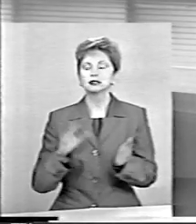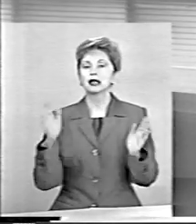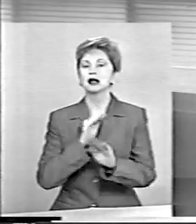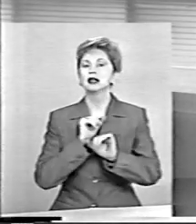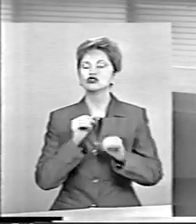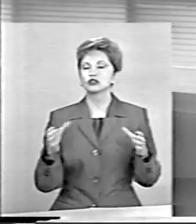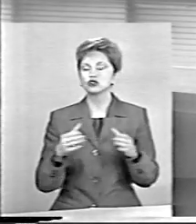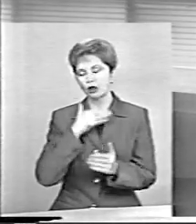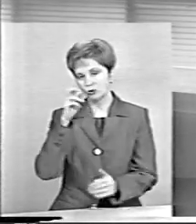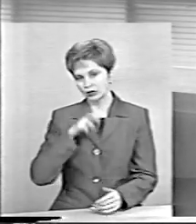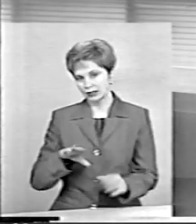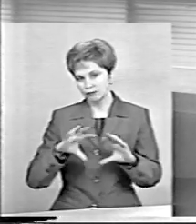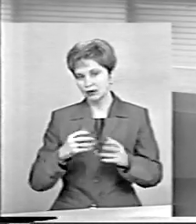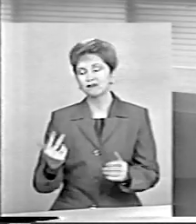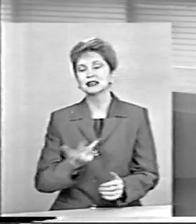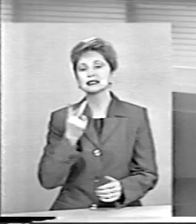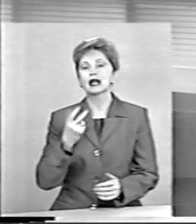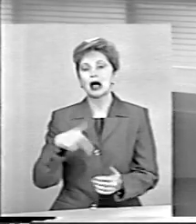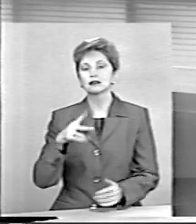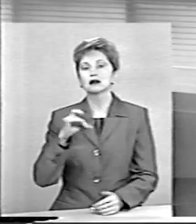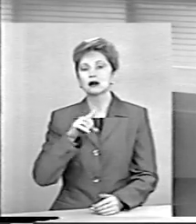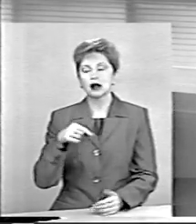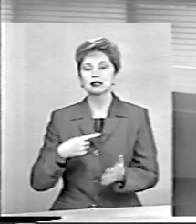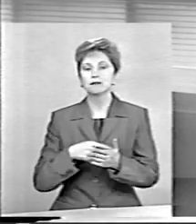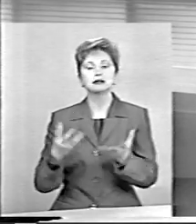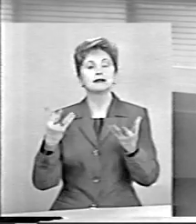участники экологических движений многих стран мира в 30-й раз отметят День Земли. В России он проводится с